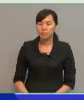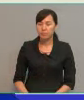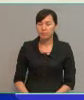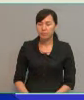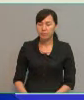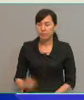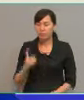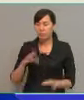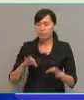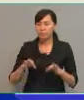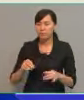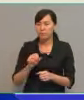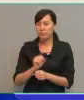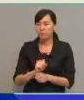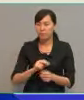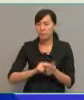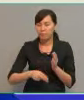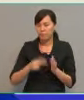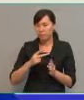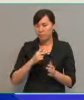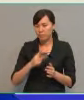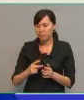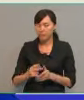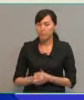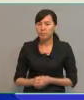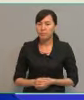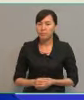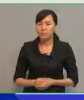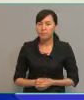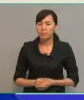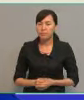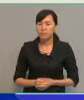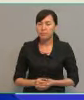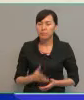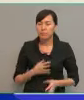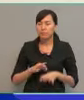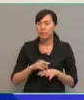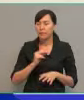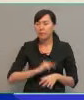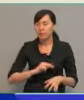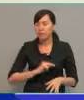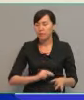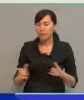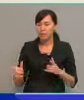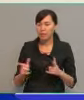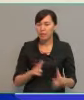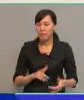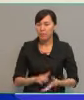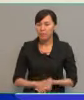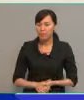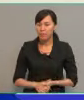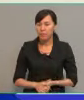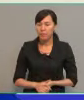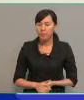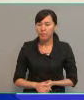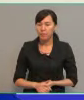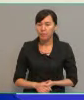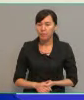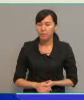Бір машинаны тоқтатады, справкасын көрсетеді. Мен доставкамен айналысам деп айтады дейді. Машинасының түріне